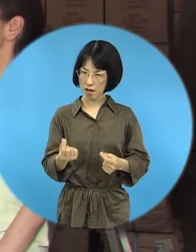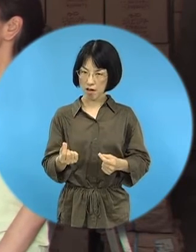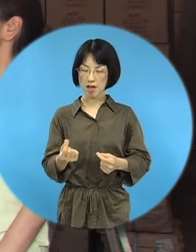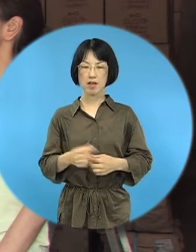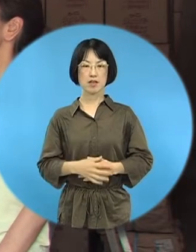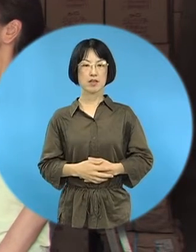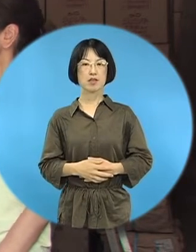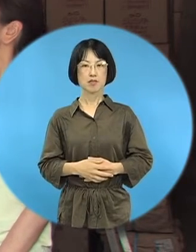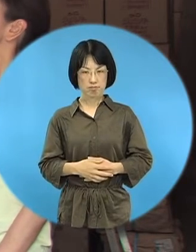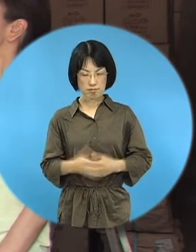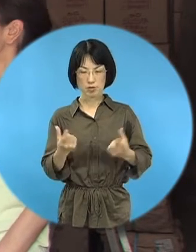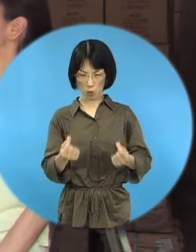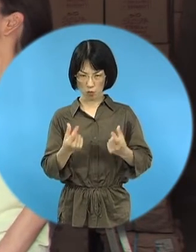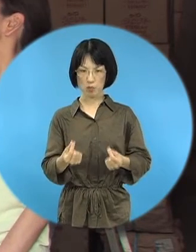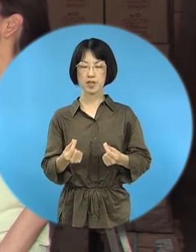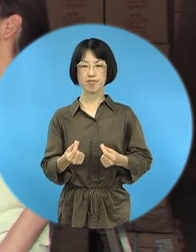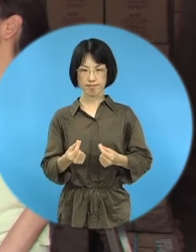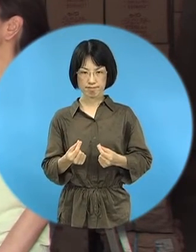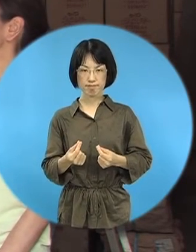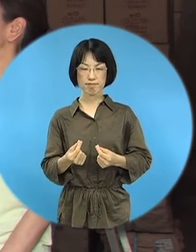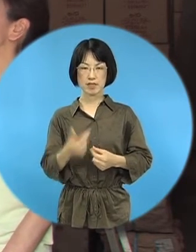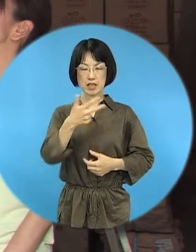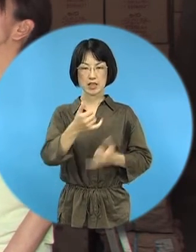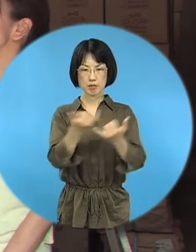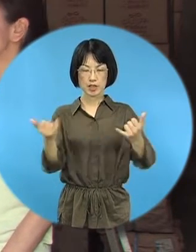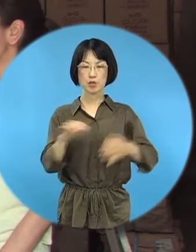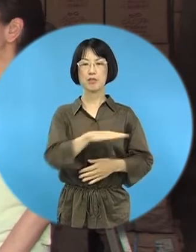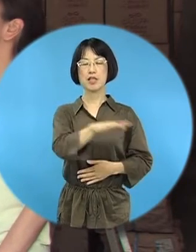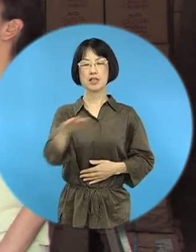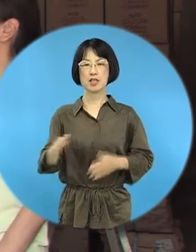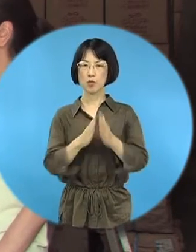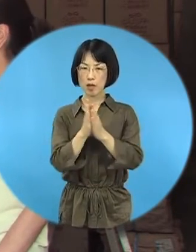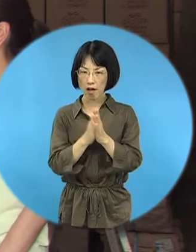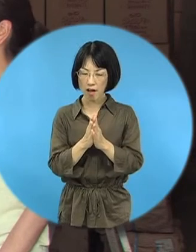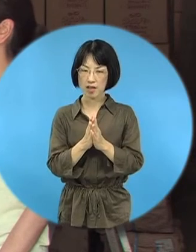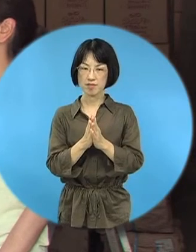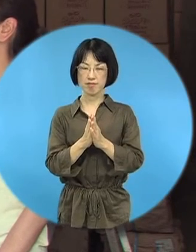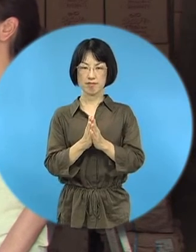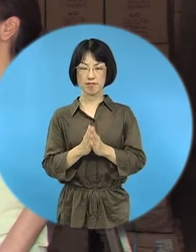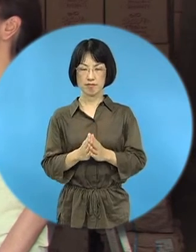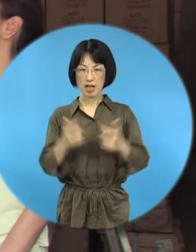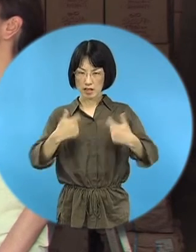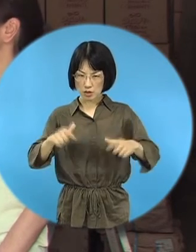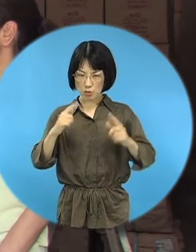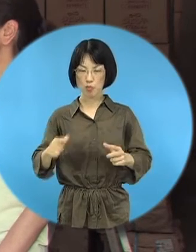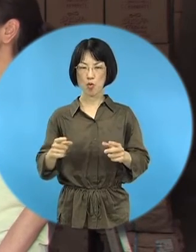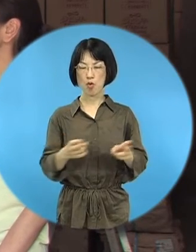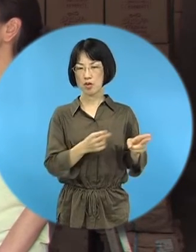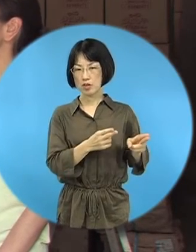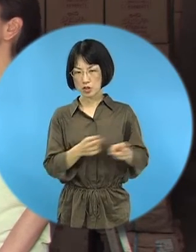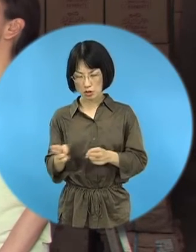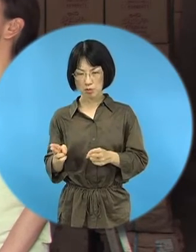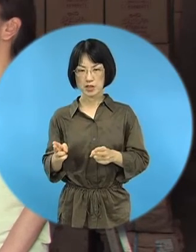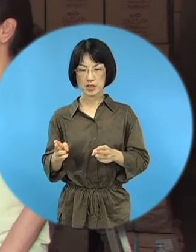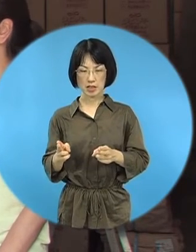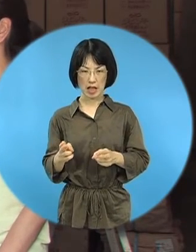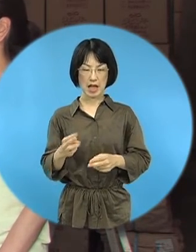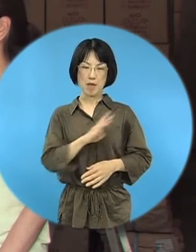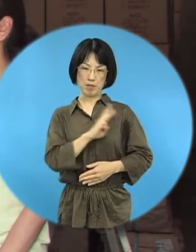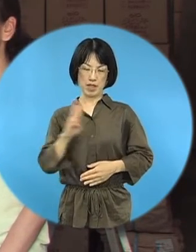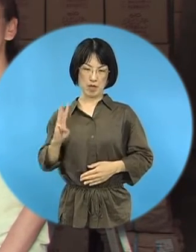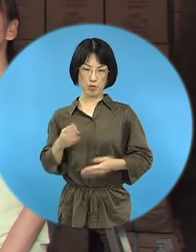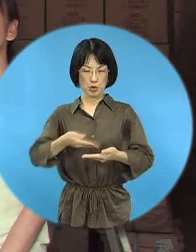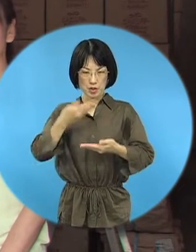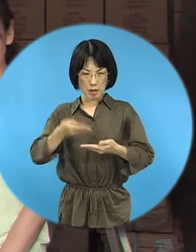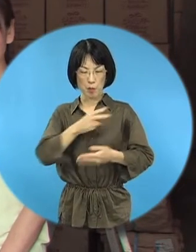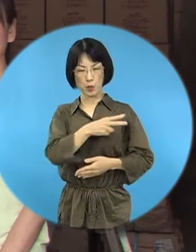ですね。 はい、その通りです。市民の皆さんへのお願いになりますが、日頃から災害への備えとして